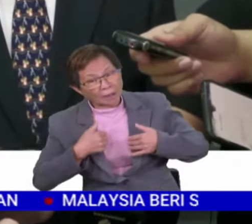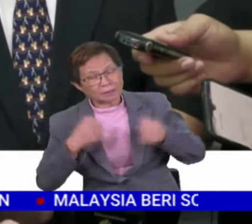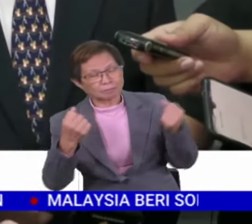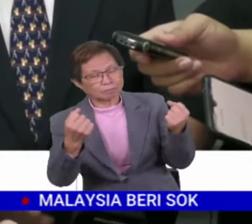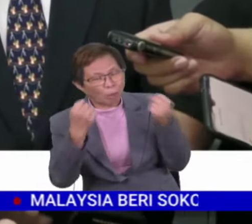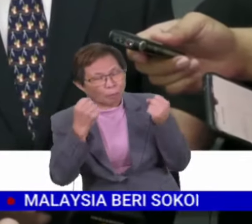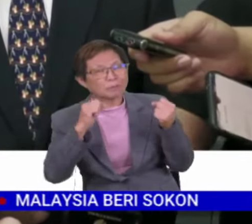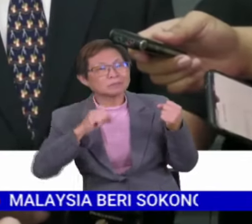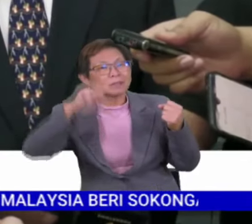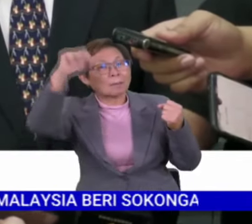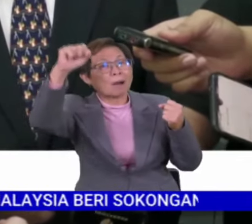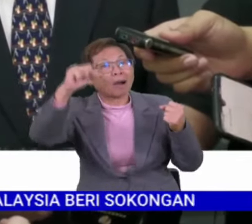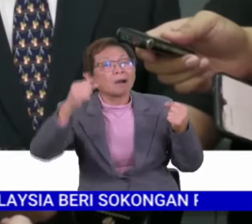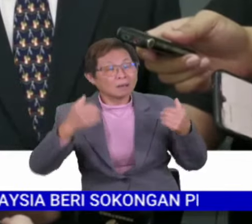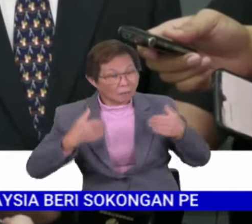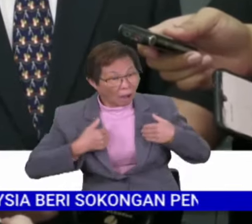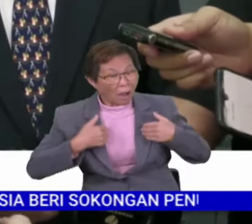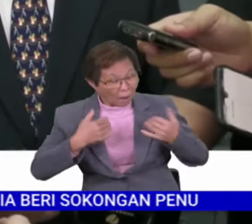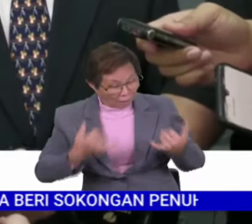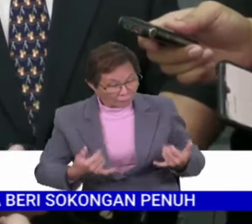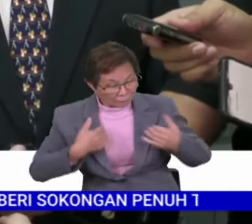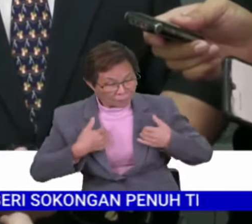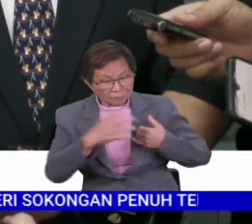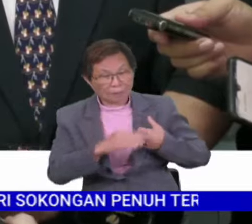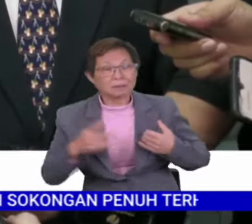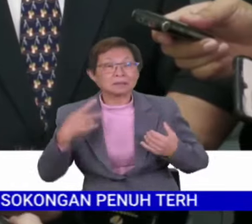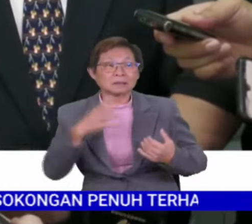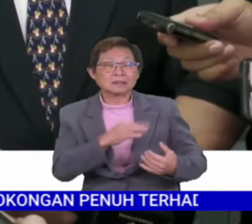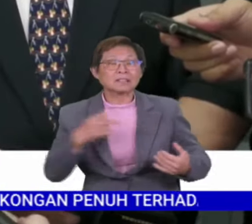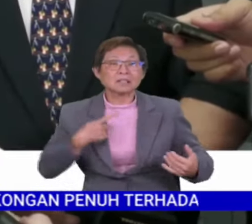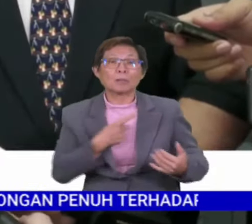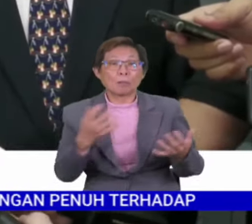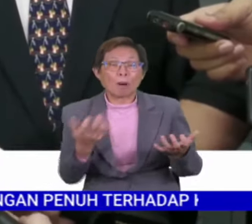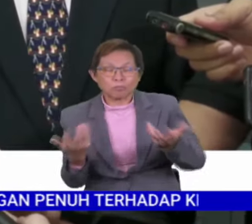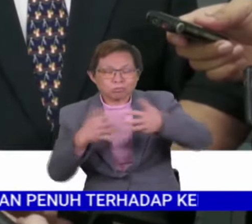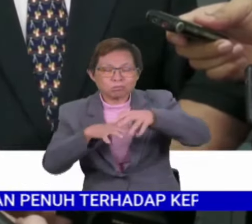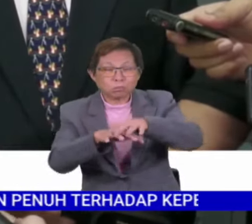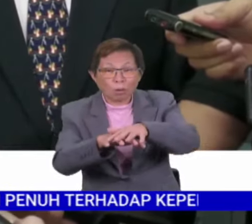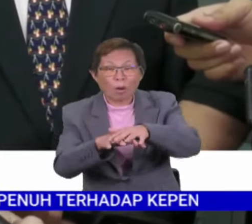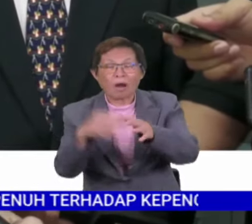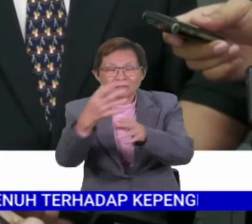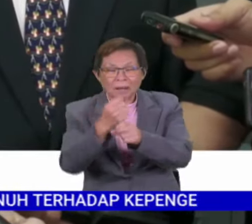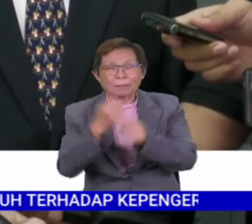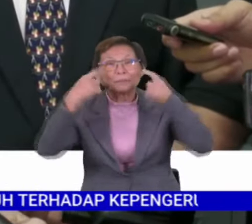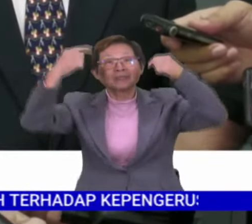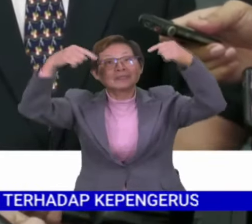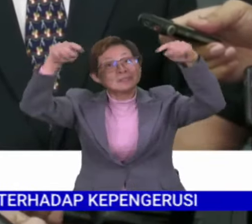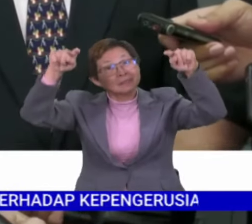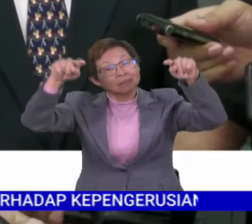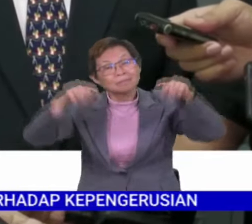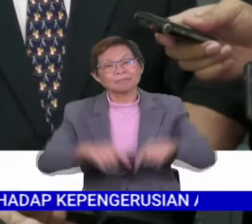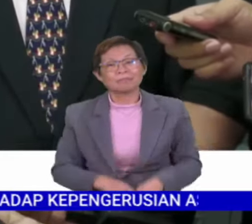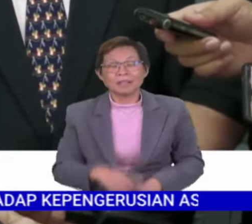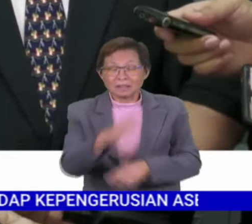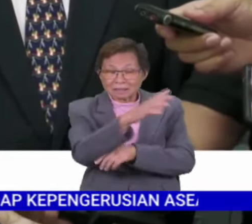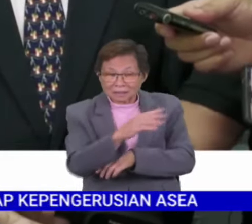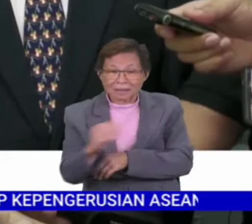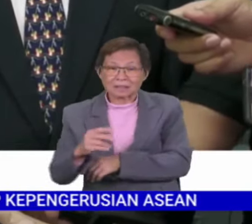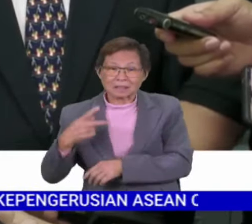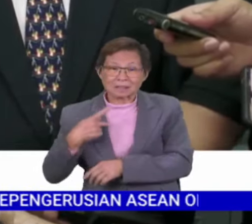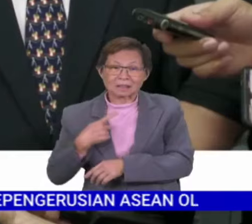kestabilan keadaan yang ada. Di samping itu, kita nakkan supaya penyatuannya dapat kita realisasikan. Dan di samping